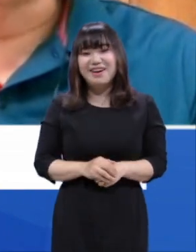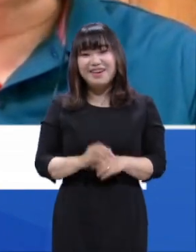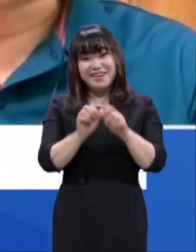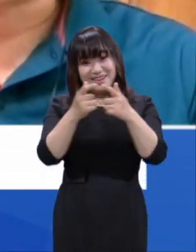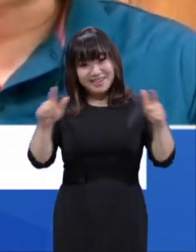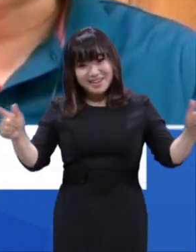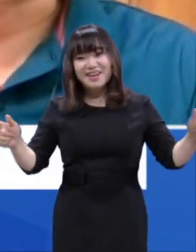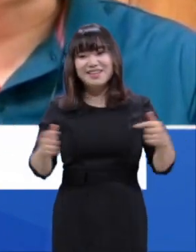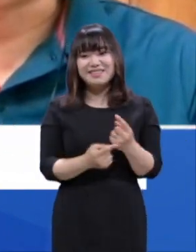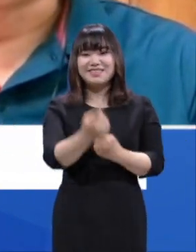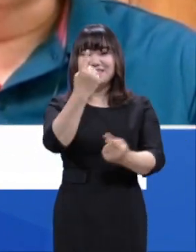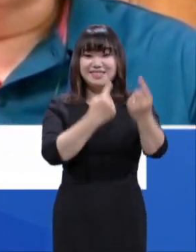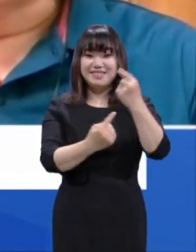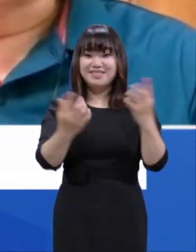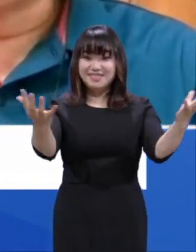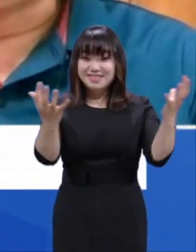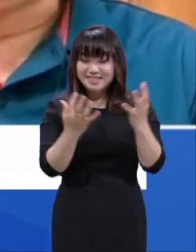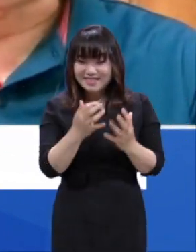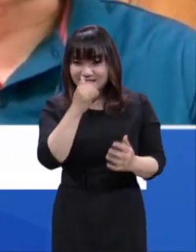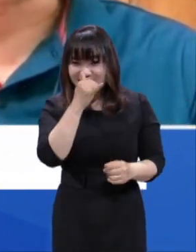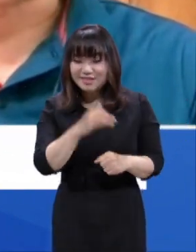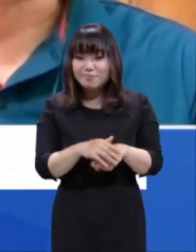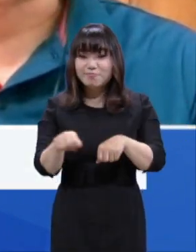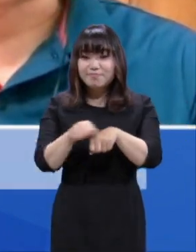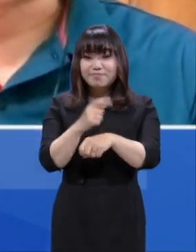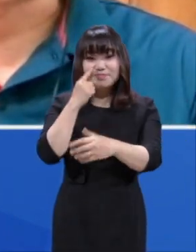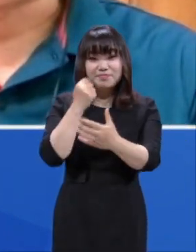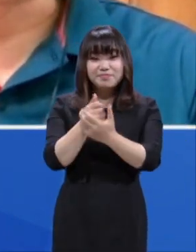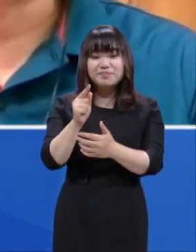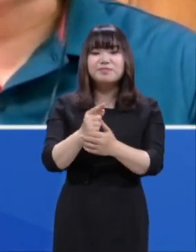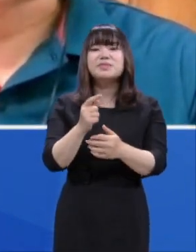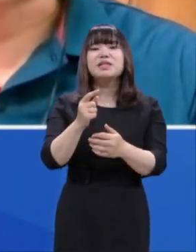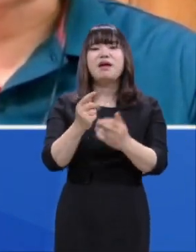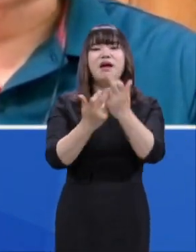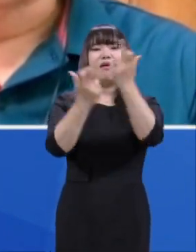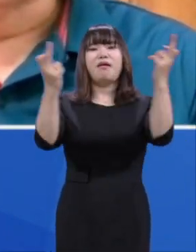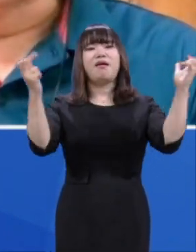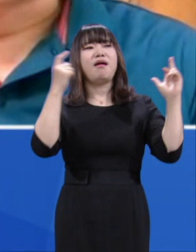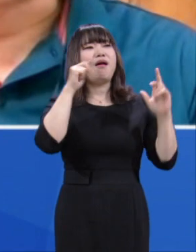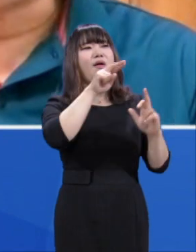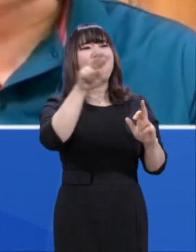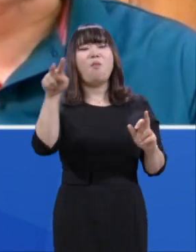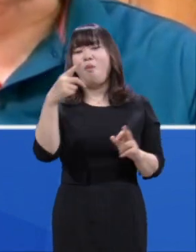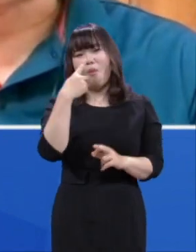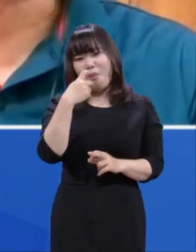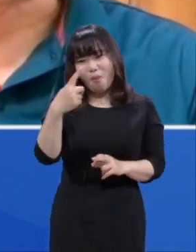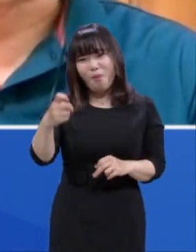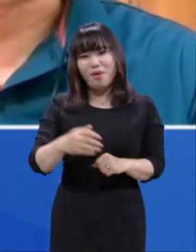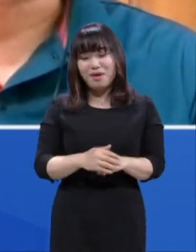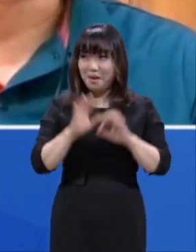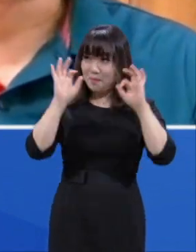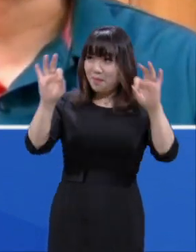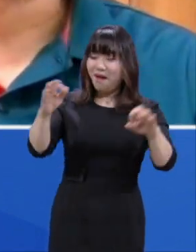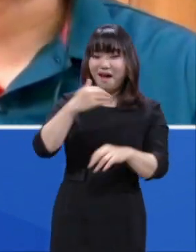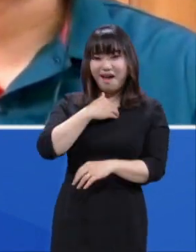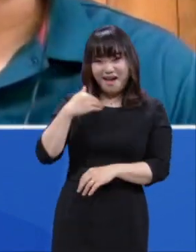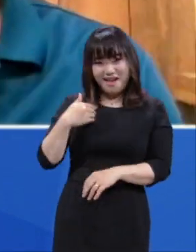정말 다양한 분들이 참여를 하셨고요. 특히나 인왕산의 주변 경관이 너무 뛰어나서 굉장히 만족해